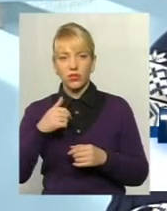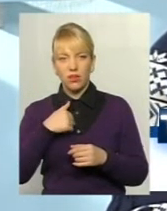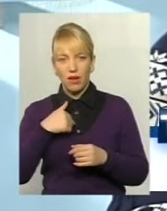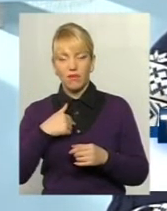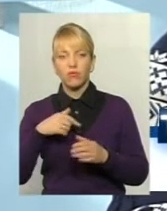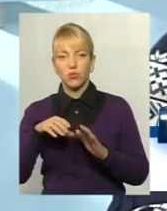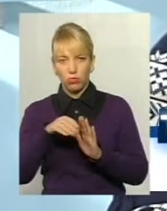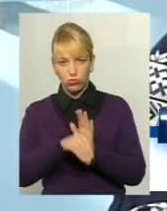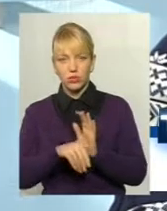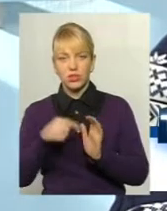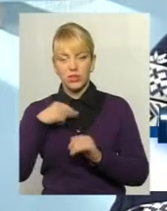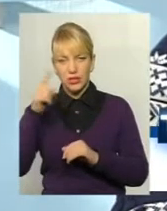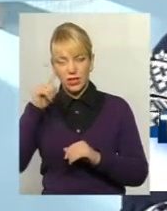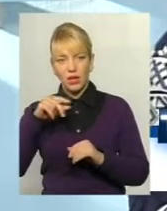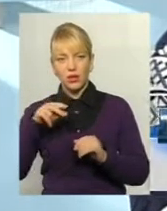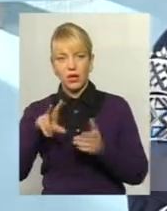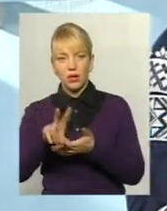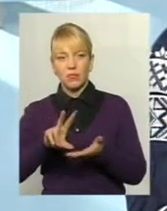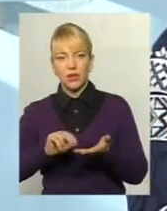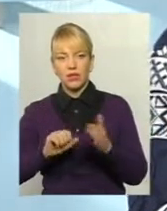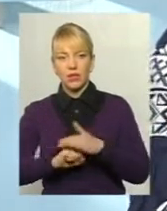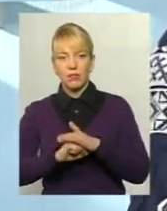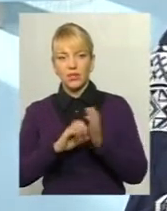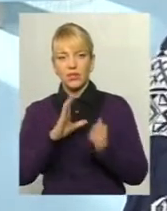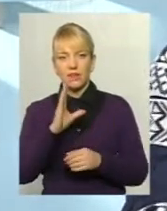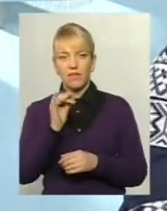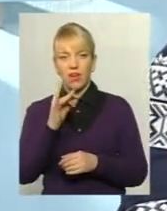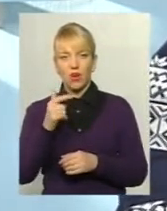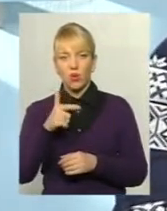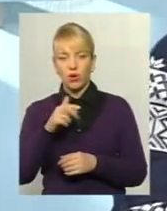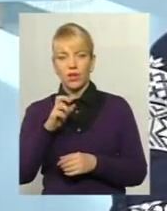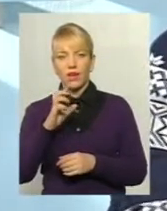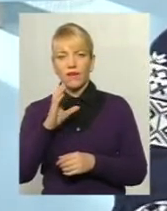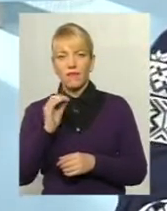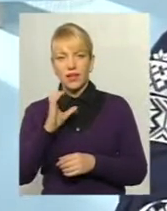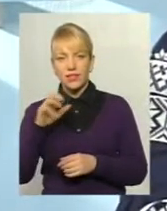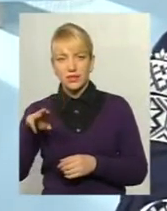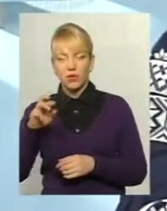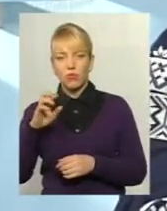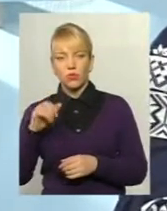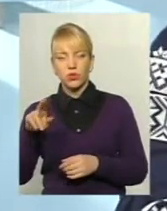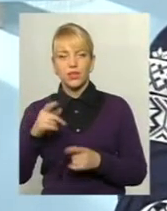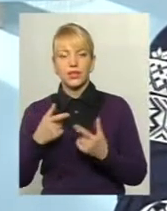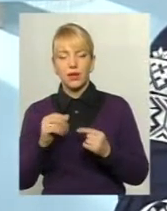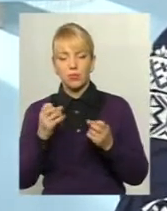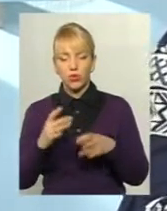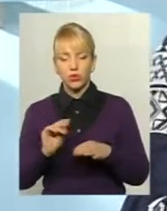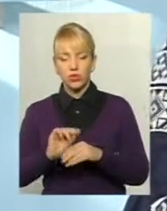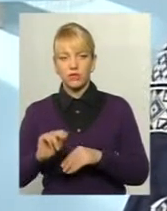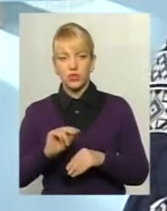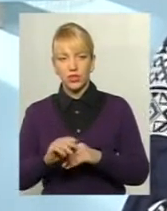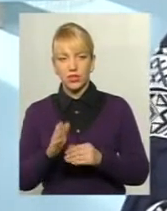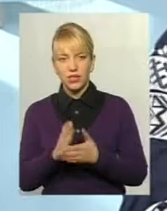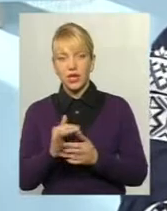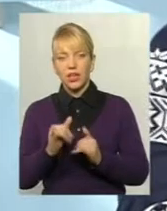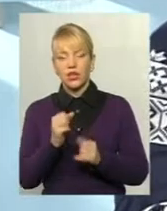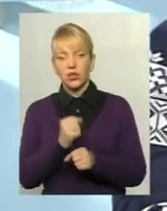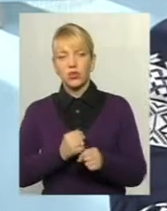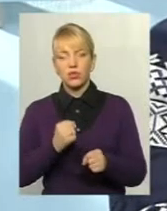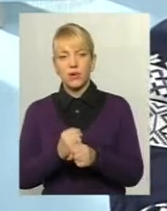числі знаю приклад на базі корпорації Сварог Вест Груп, де не просто проводиться навчання таке, але і